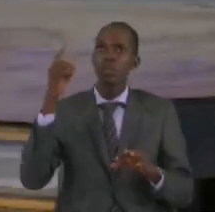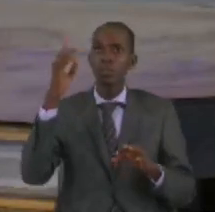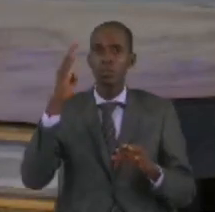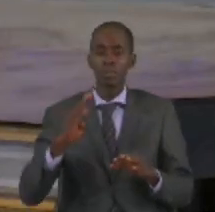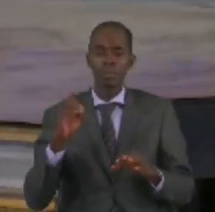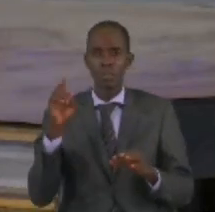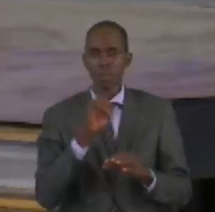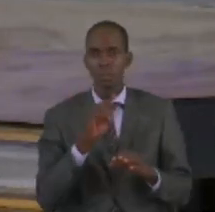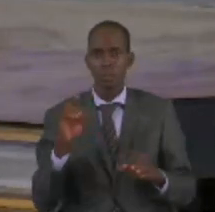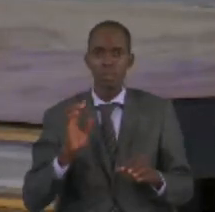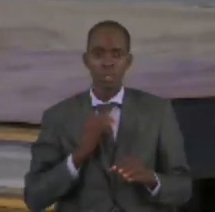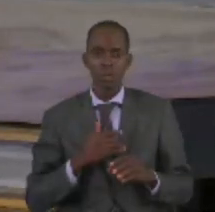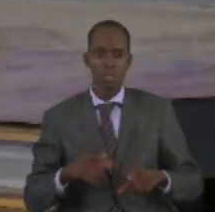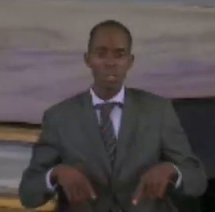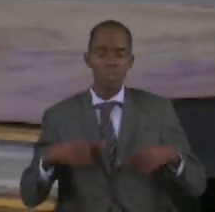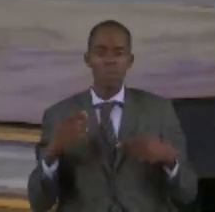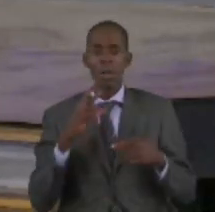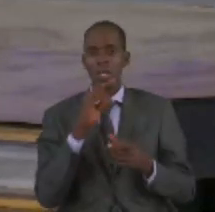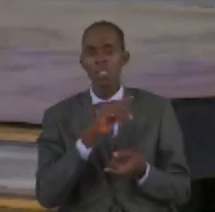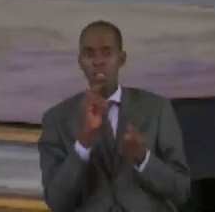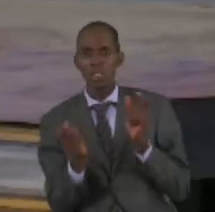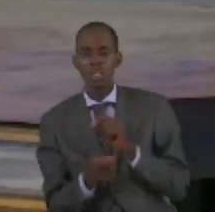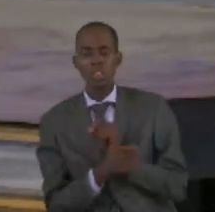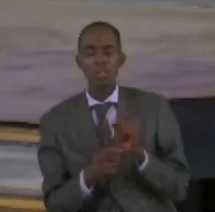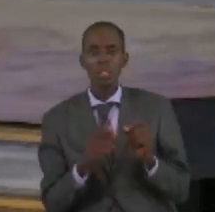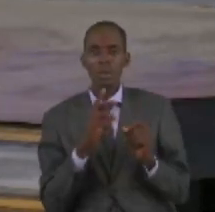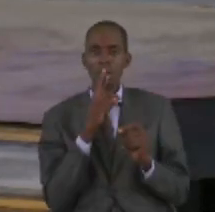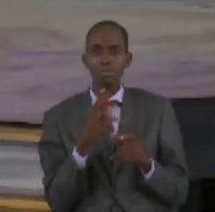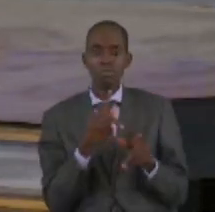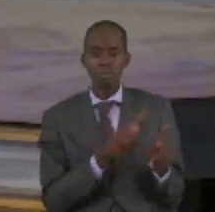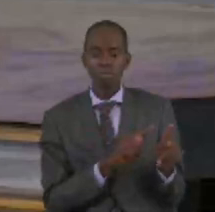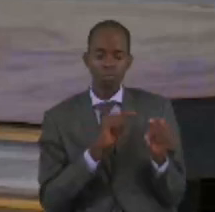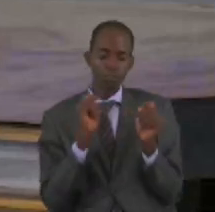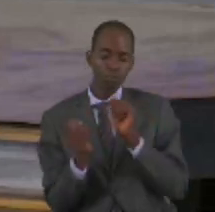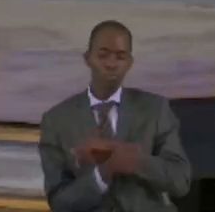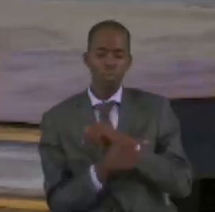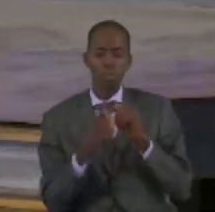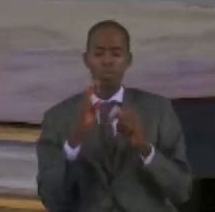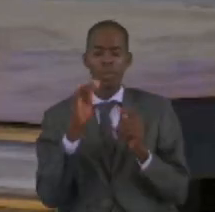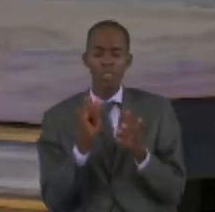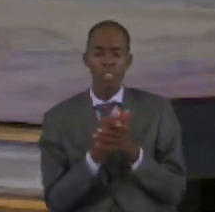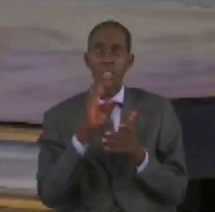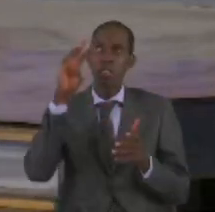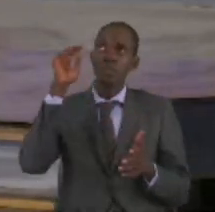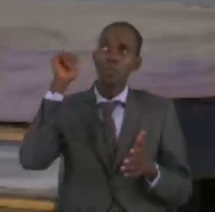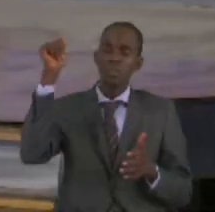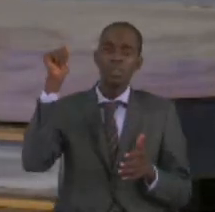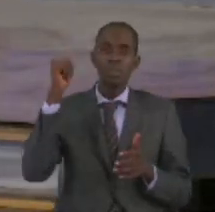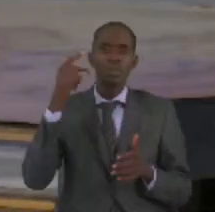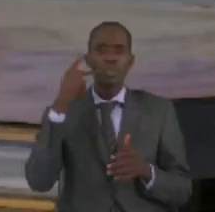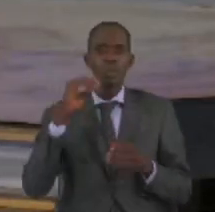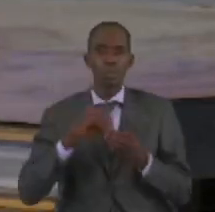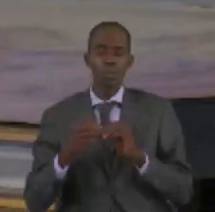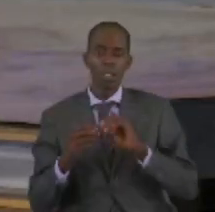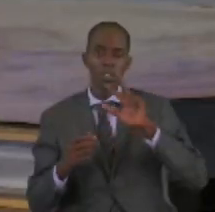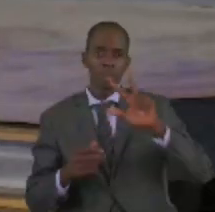Nous sommes bénéficiaires de la grâce de Dieu. Par cela, notre vie est transformée, changée par le Seigneur lui-même.